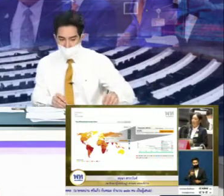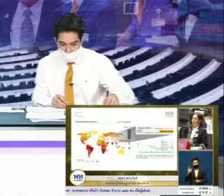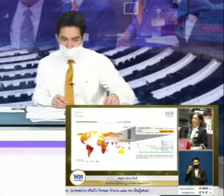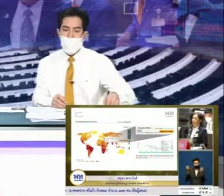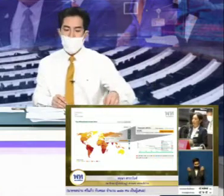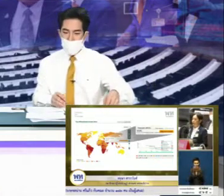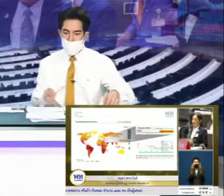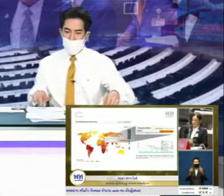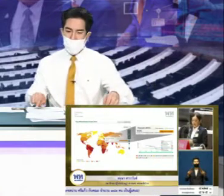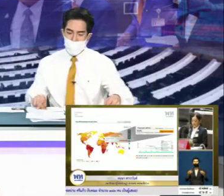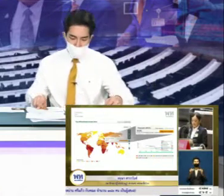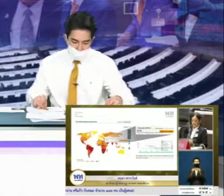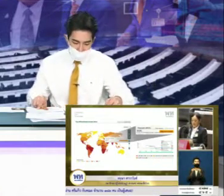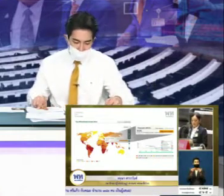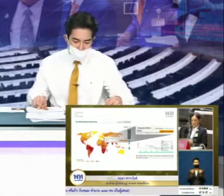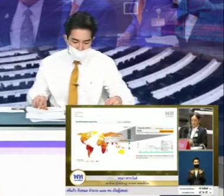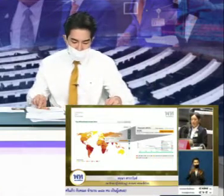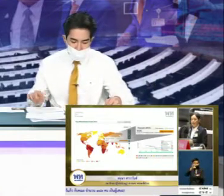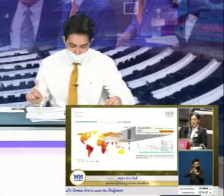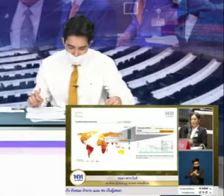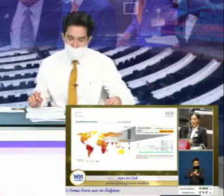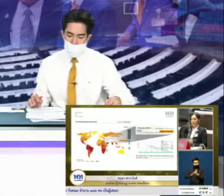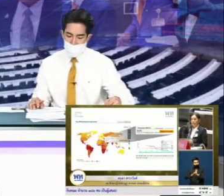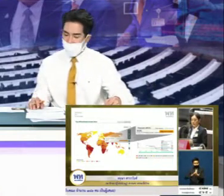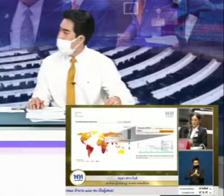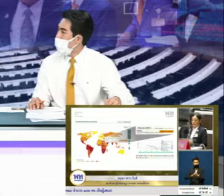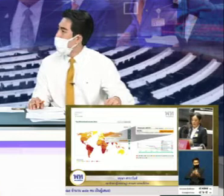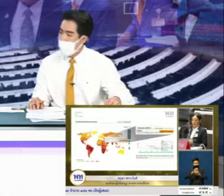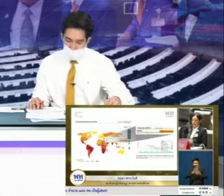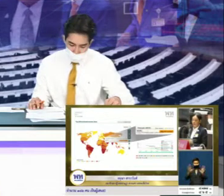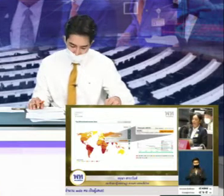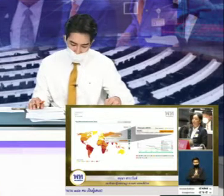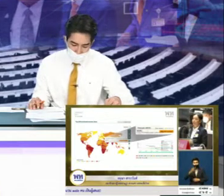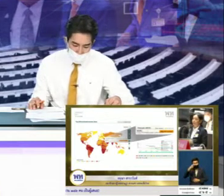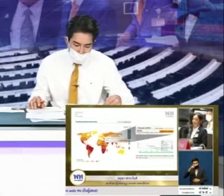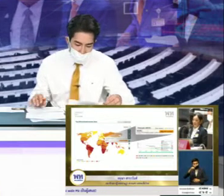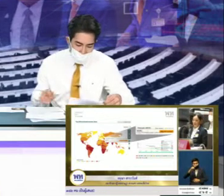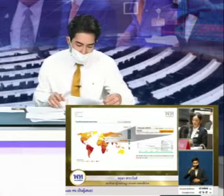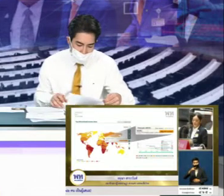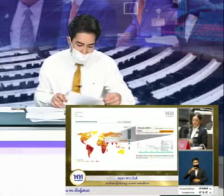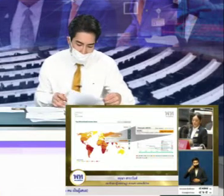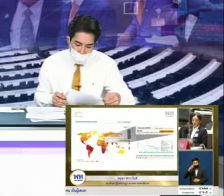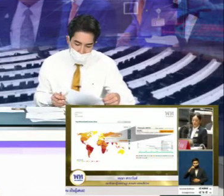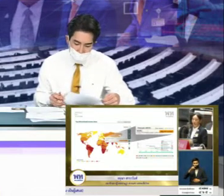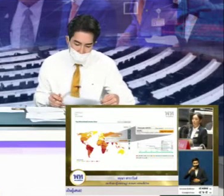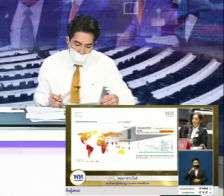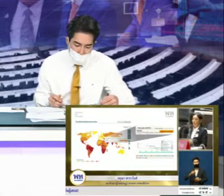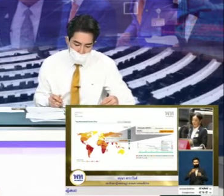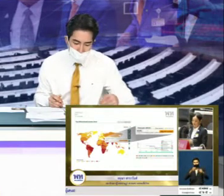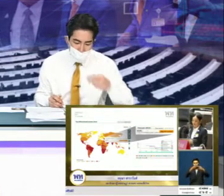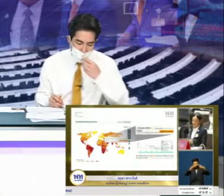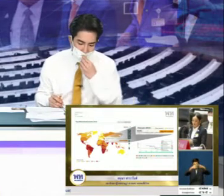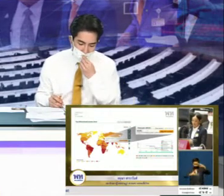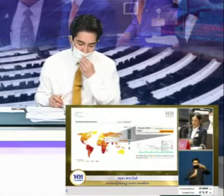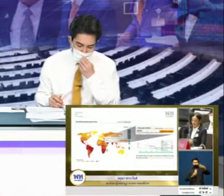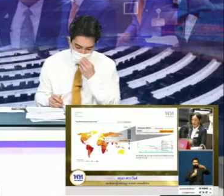รสินธุไพรใช่ไหม ครับใช่ครับ เป็นคนที่อภิปรายได้ตั้งข้อกล่าวหาว่ายังไงบ้าง คุณจิราพรสินธุไพรเนี่ยบอกว่าน